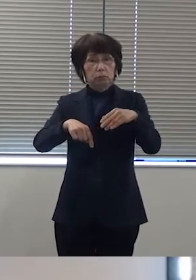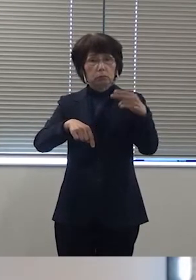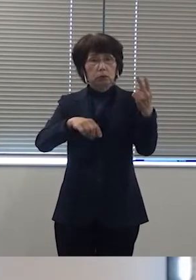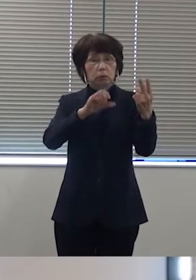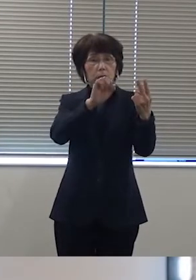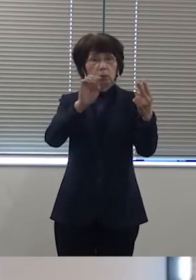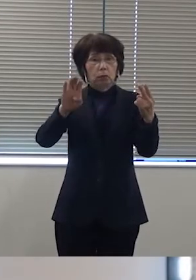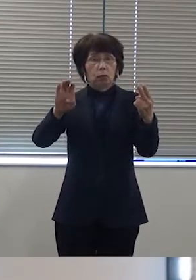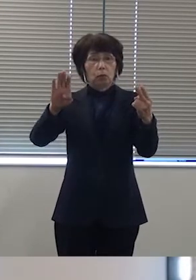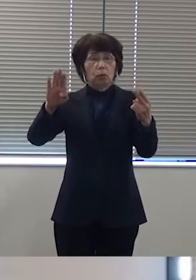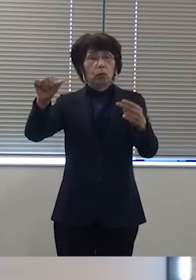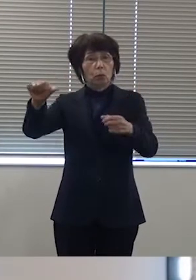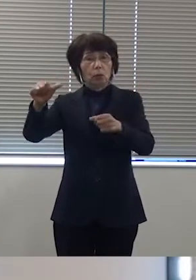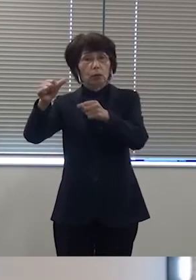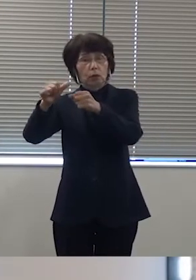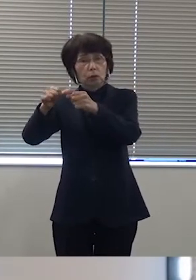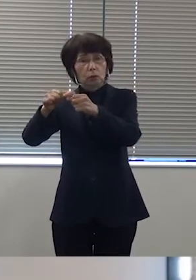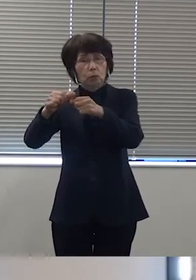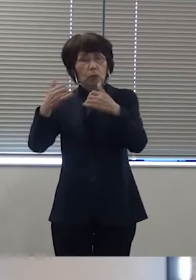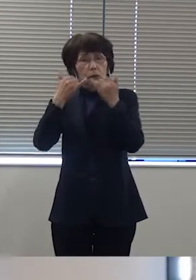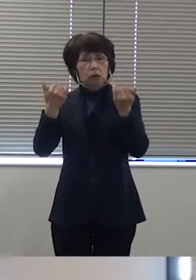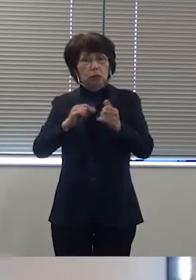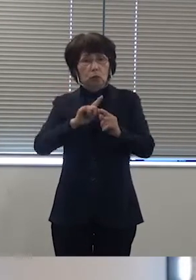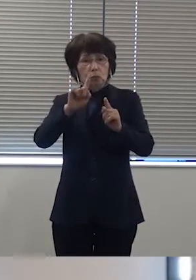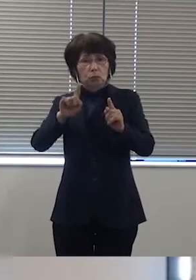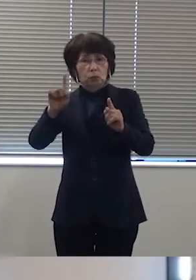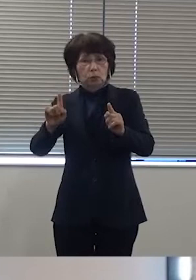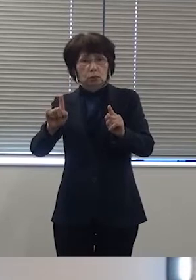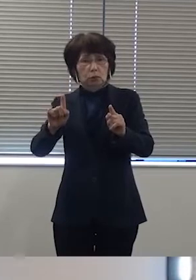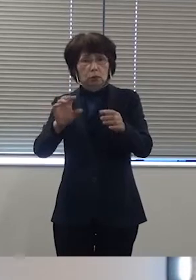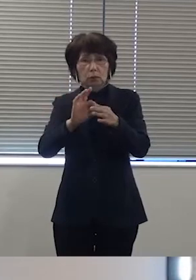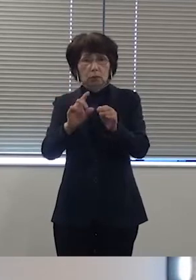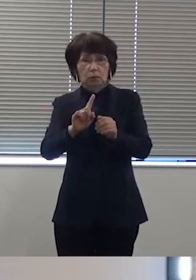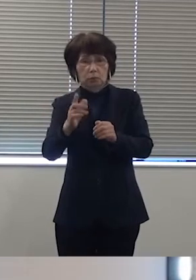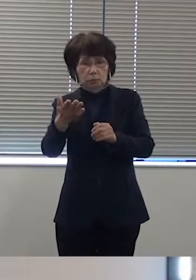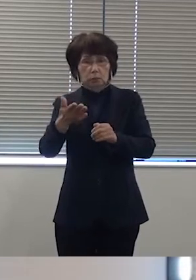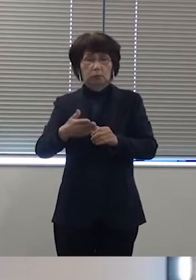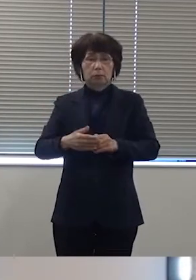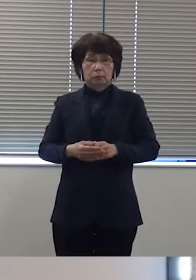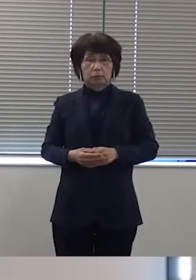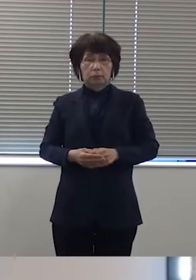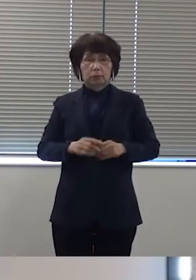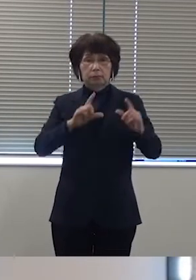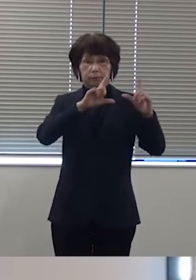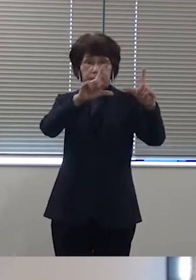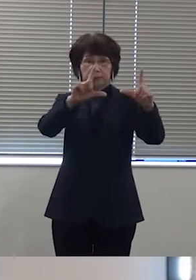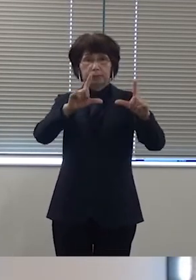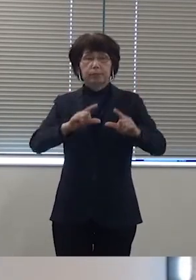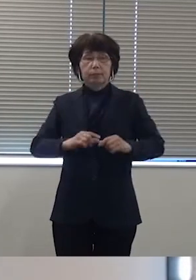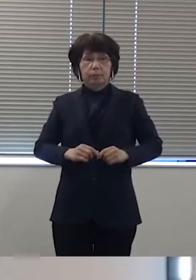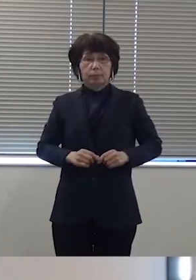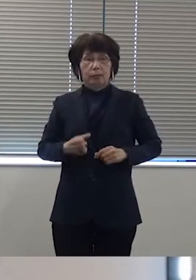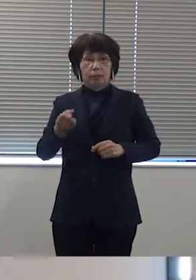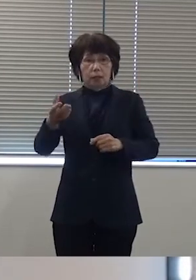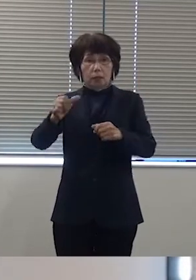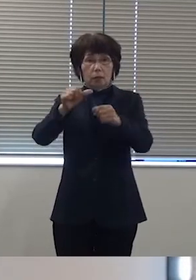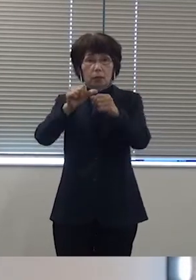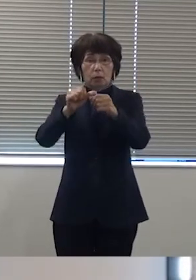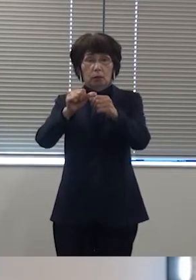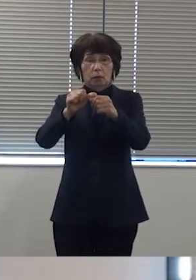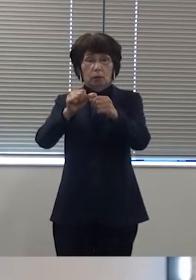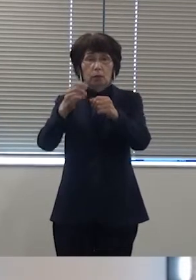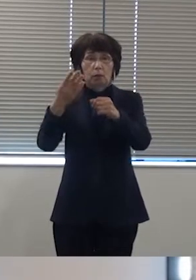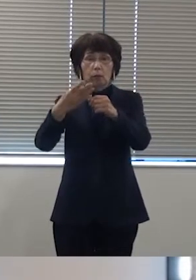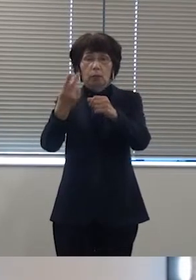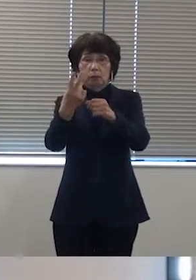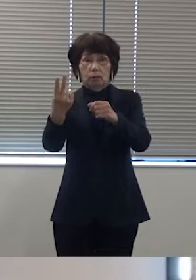ね、令和4年度については、これは有識者の方々の会を立ち上げたいというふうに思っておりまして、例え